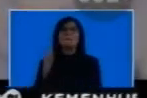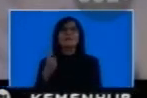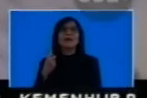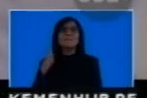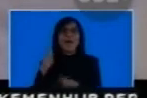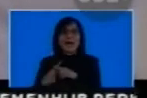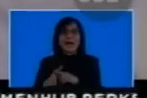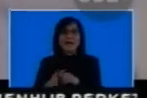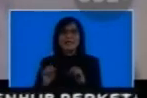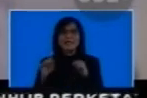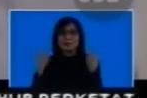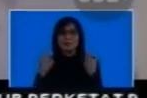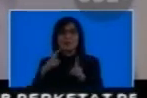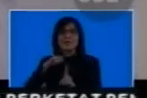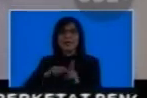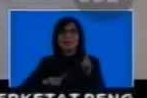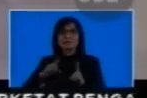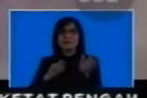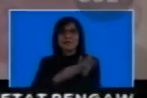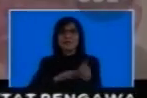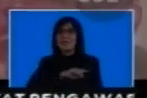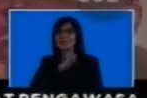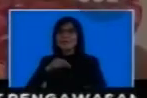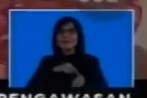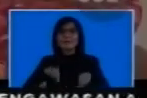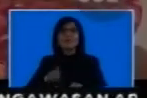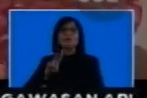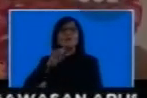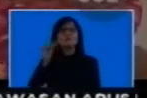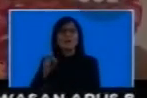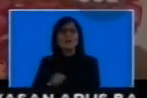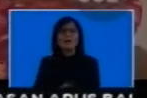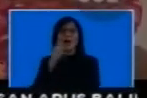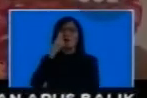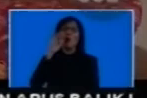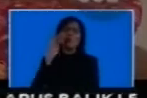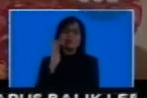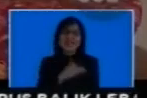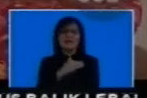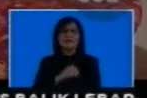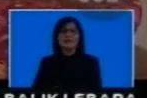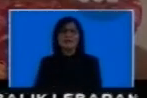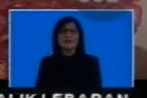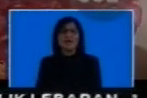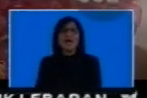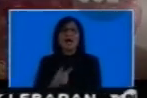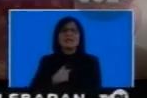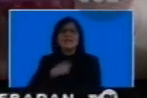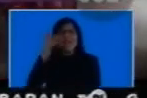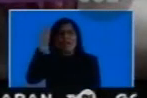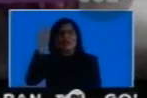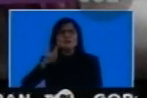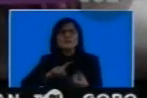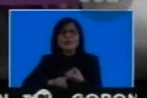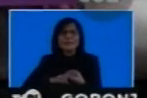Pertama kali libur tanggal 17 Maret sampai sekarang sudah 2 bulan. Rasanya bosan sekali. Saya